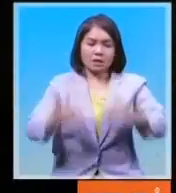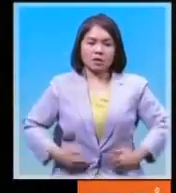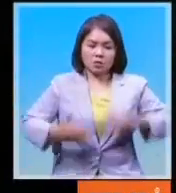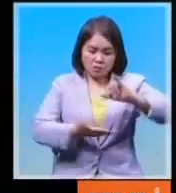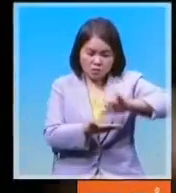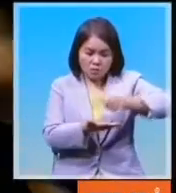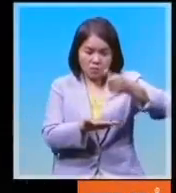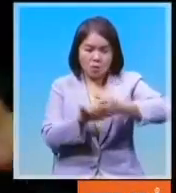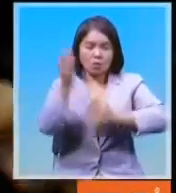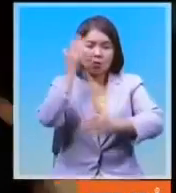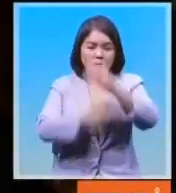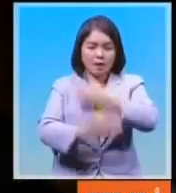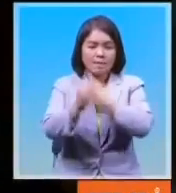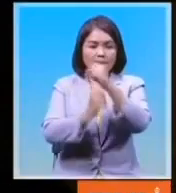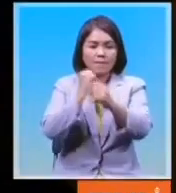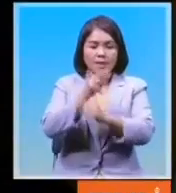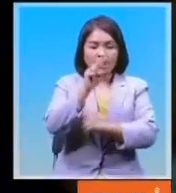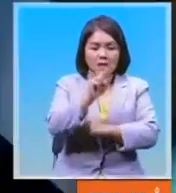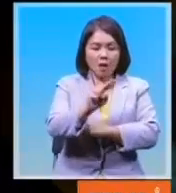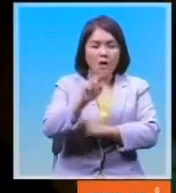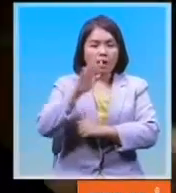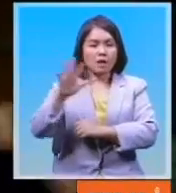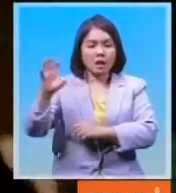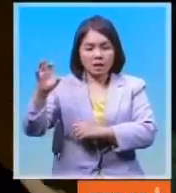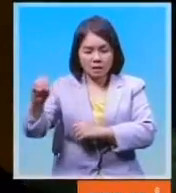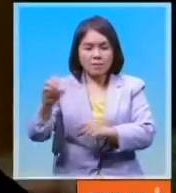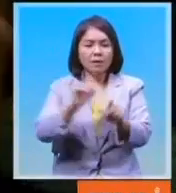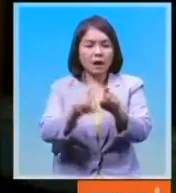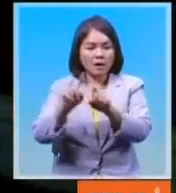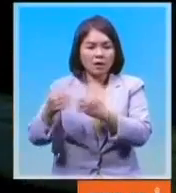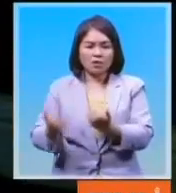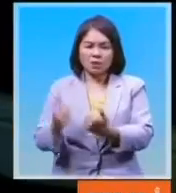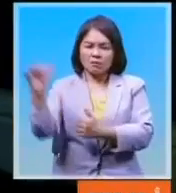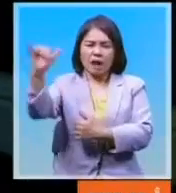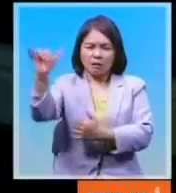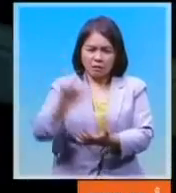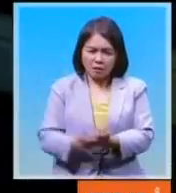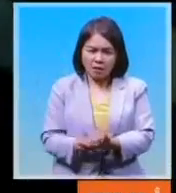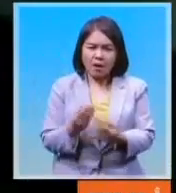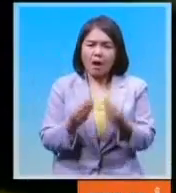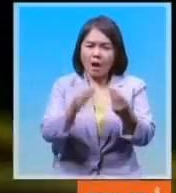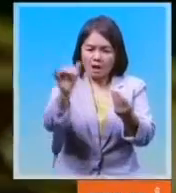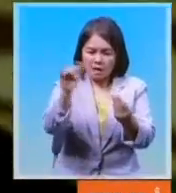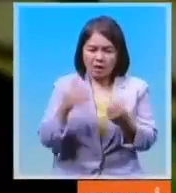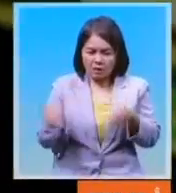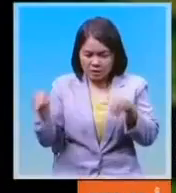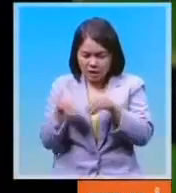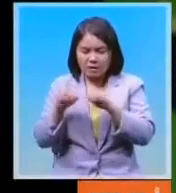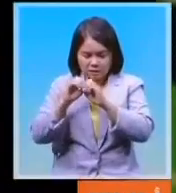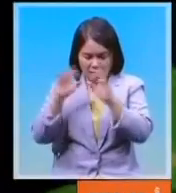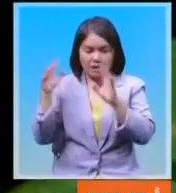ทธศักราช2550ที่หน่วยงานหรือสถานที่ต่างๆส่วนใหญ่เนี่ยยังไม่อนุญาตนะครับคาดว่าจะมีความชัดเจนมากขึ้นเร็วนี้ครับ